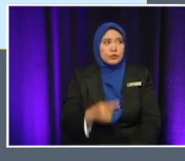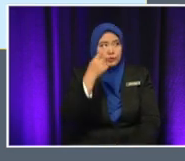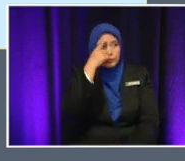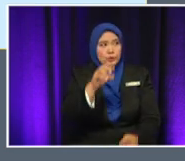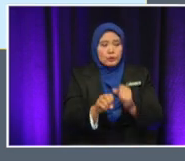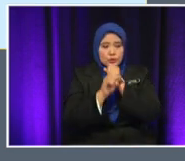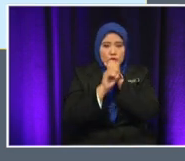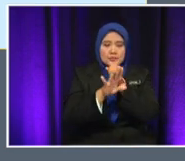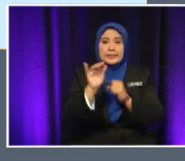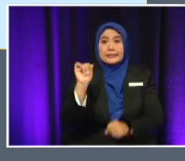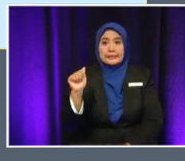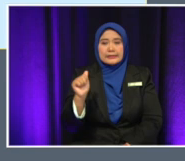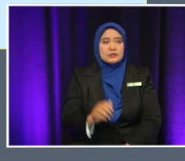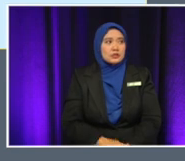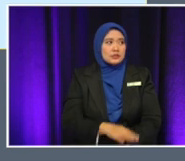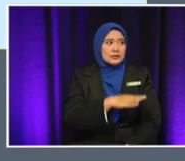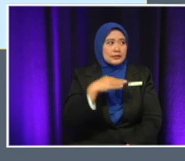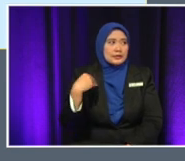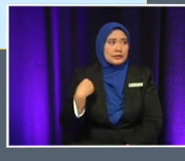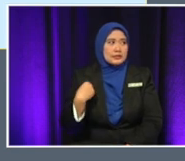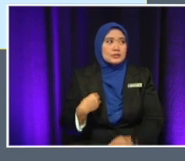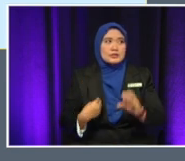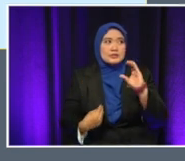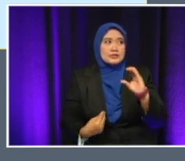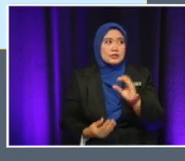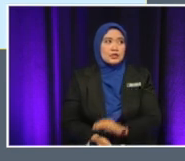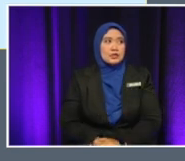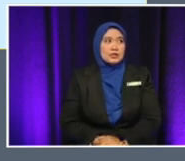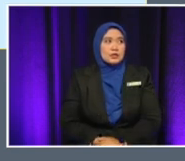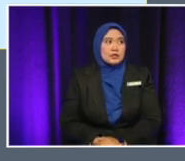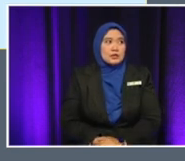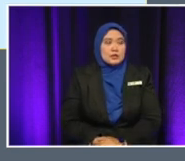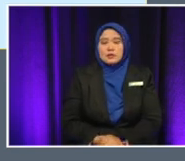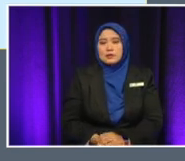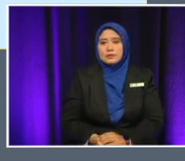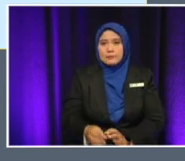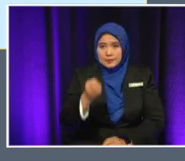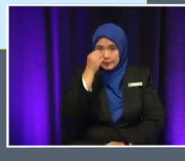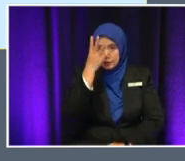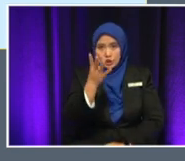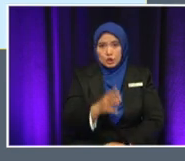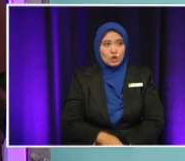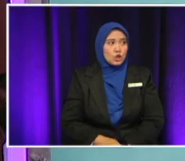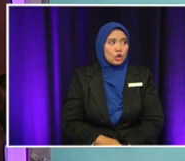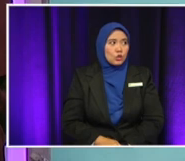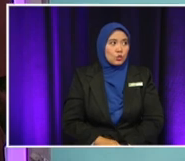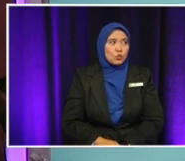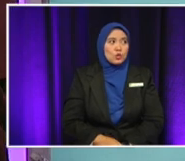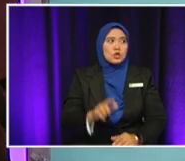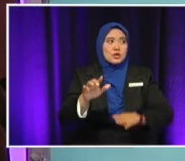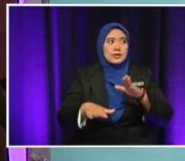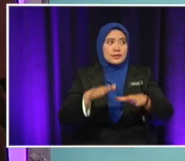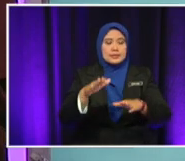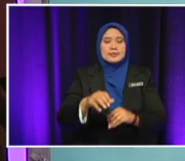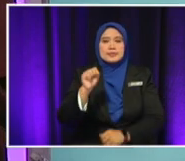bagi Raja 13e Terangkan langkah memasukkan kata yang Sangi juice jadi